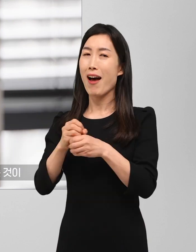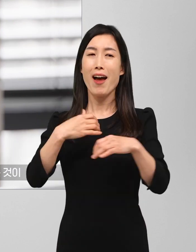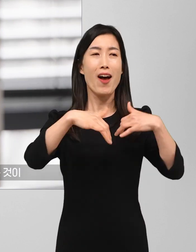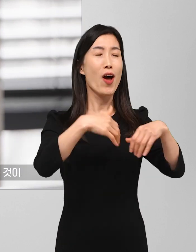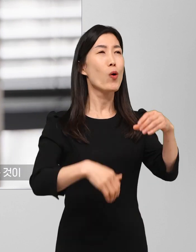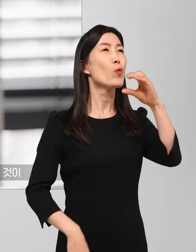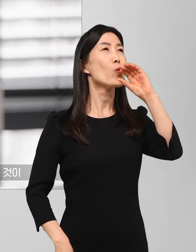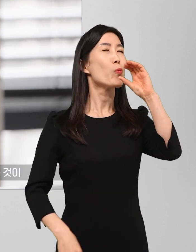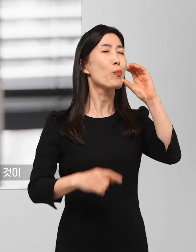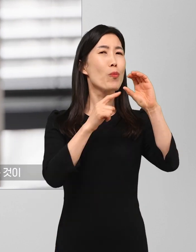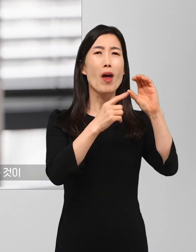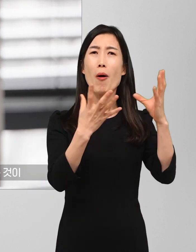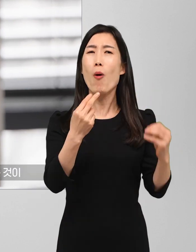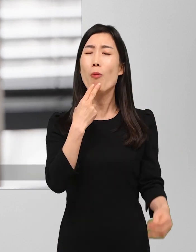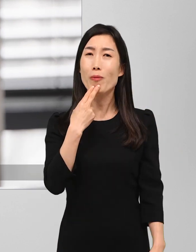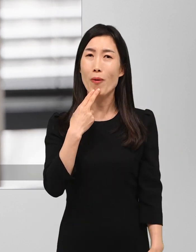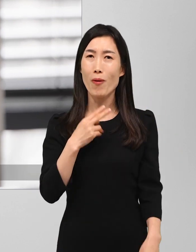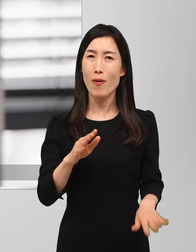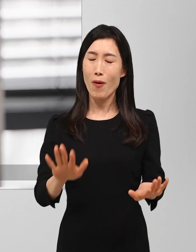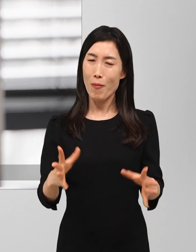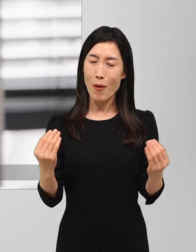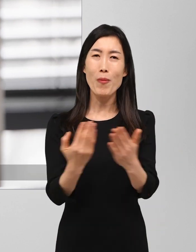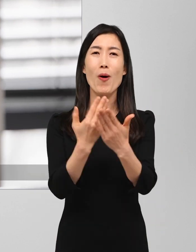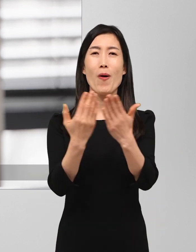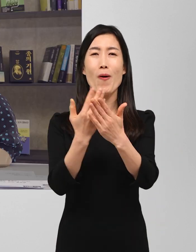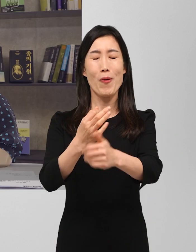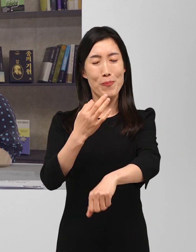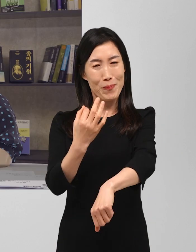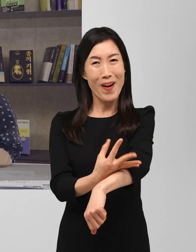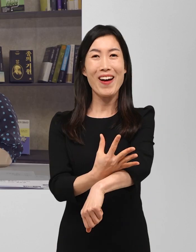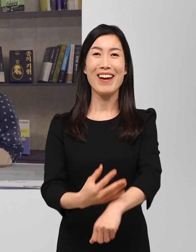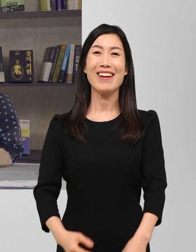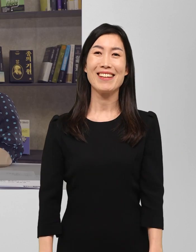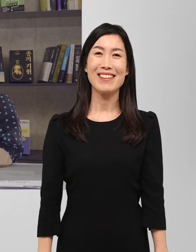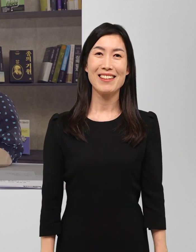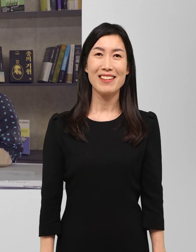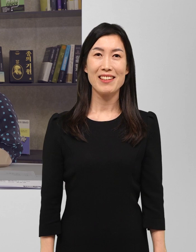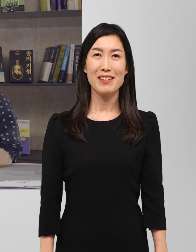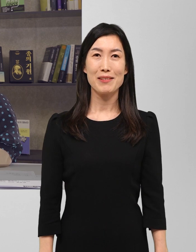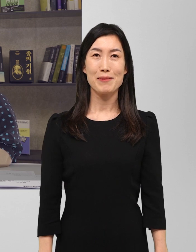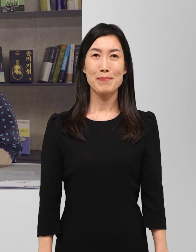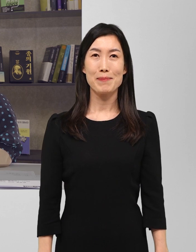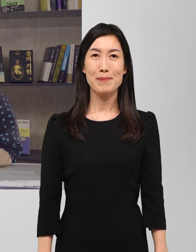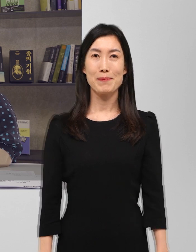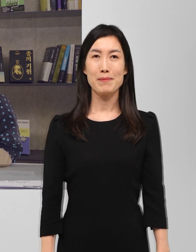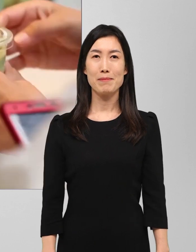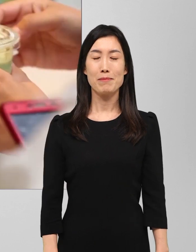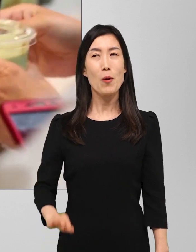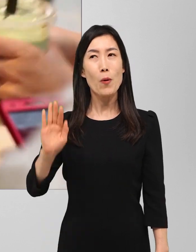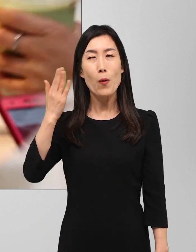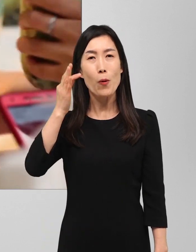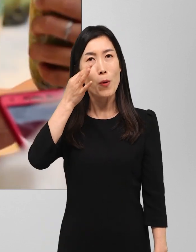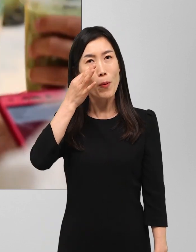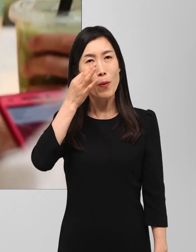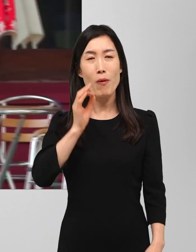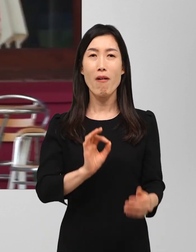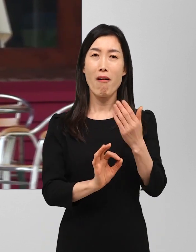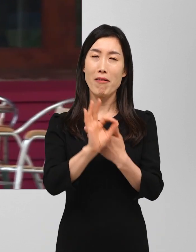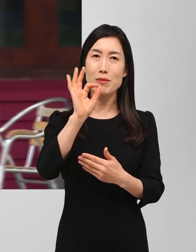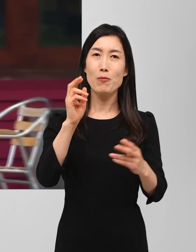커피를 테이크아웃해서 마시는 것이 참 드문 일이었습니다. 지금은 참 편리한 세상이 된 것 같죠?